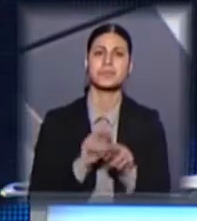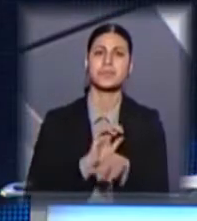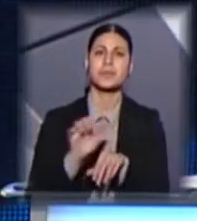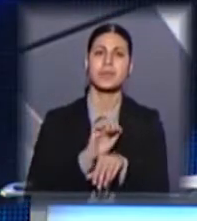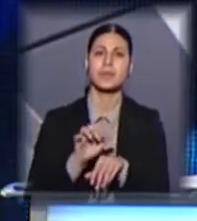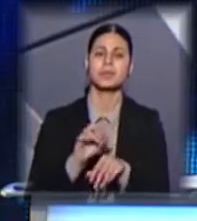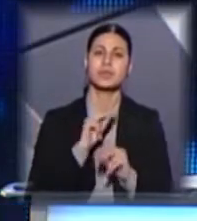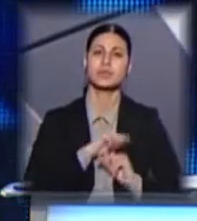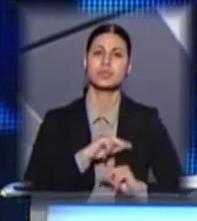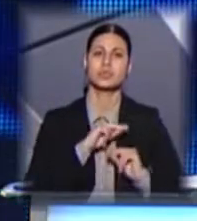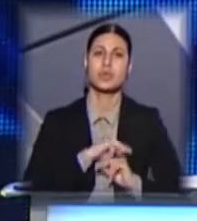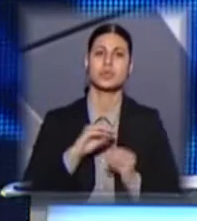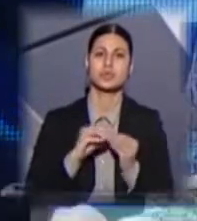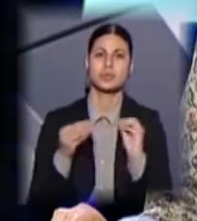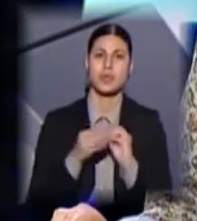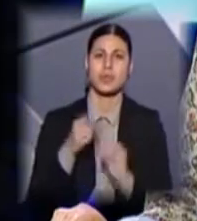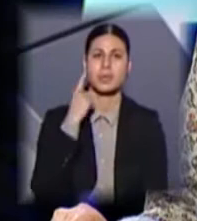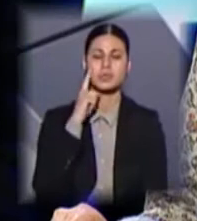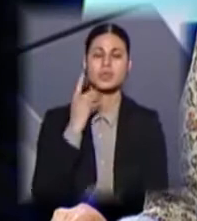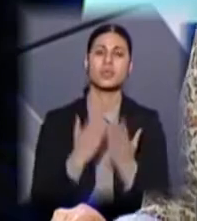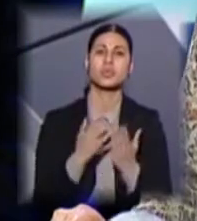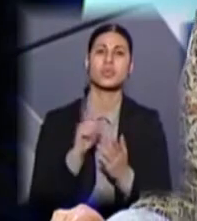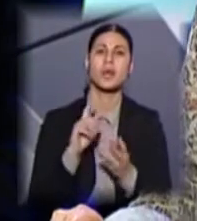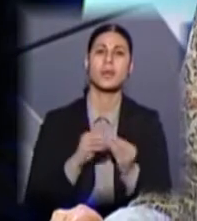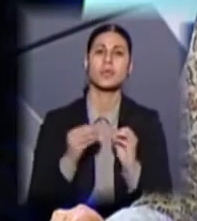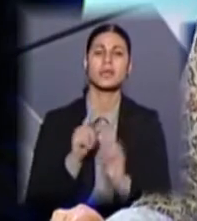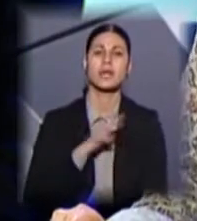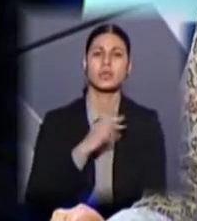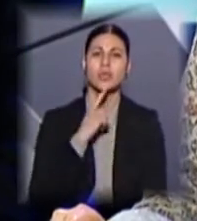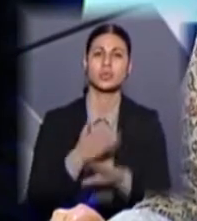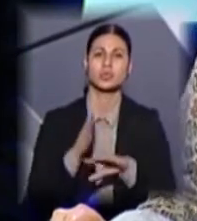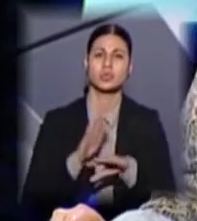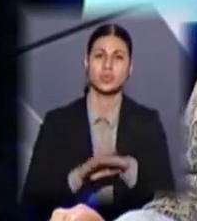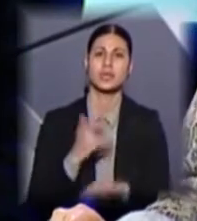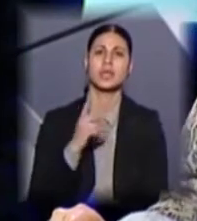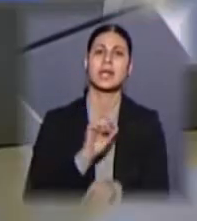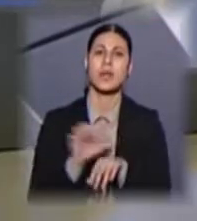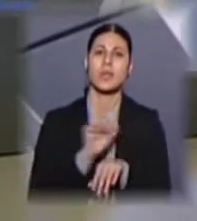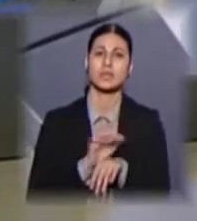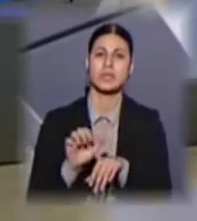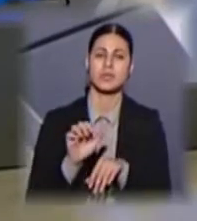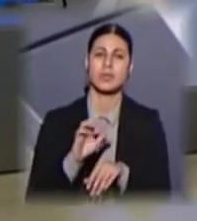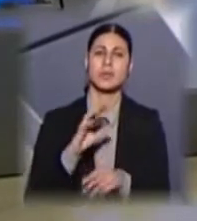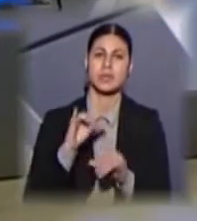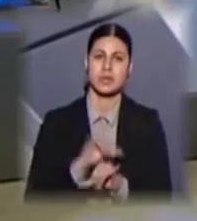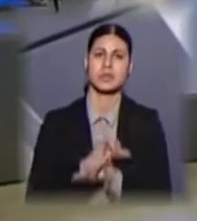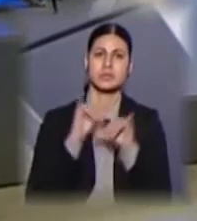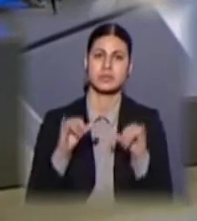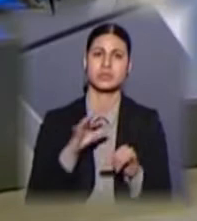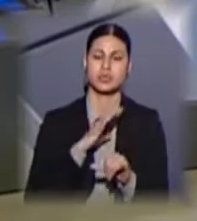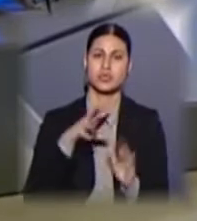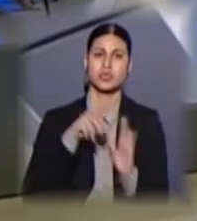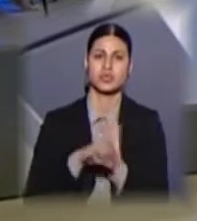გამომცემლობების მუშაობის პრობლემებს გულისხმობთ თუ რა პროცესს გულისხმობთ, რა იყო რთული? იცით რა, გამომცემლობებს რა თქმა უნდა ვითარდებოდნენ და იქაც იყო